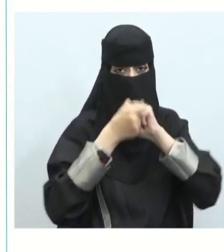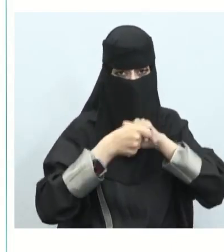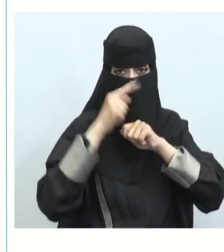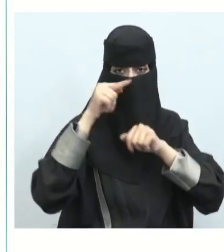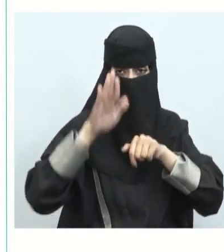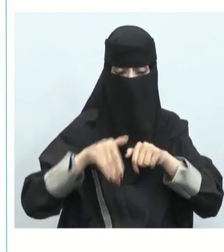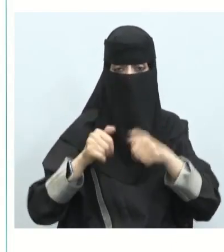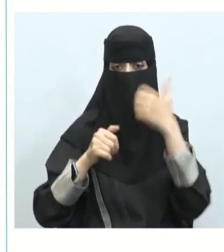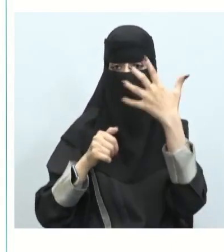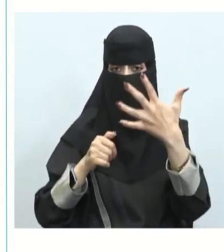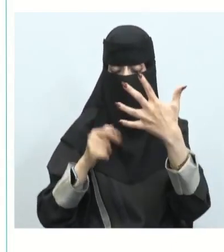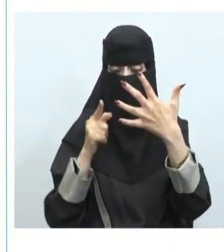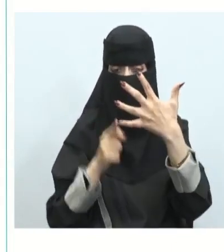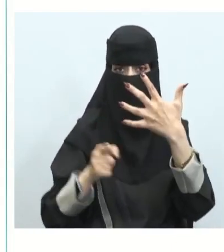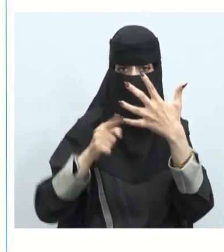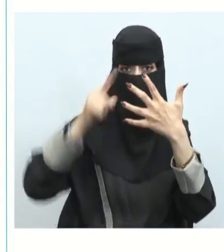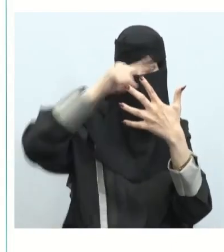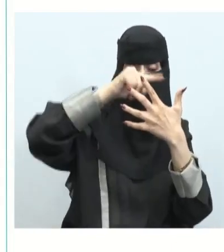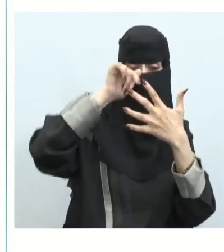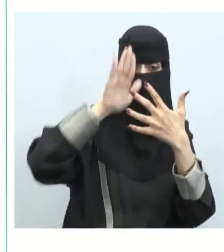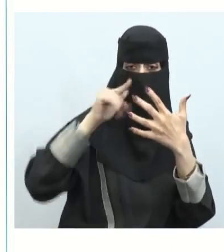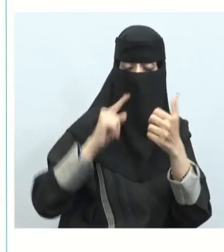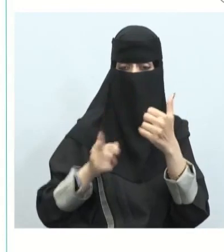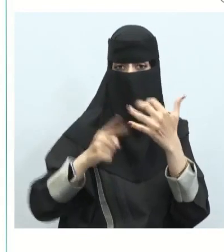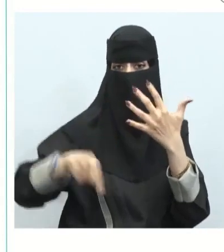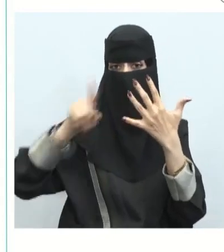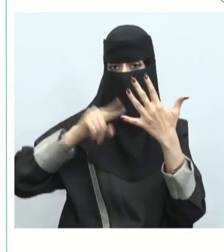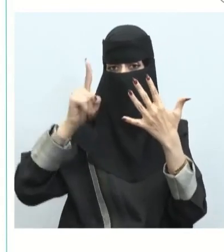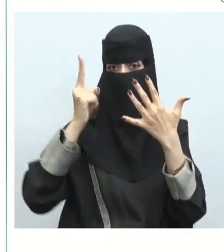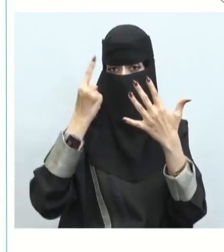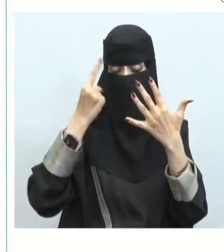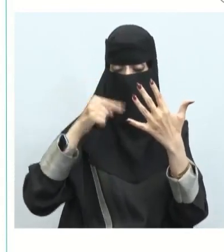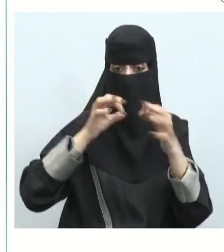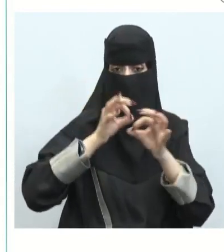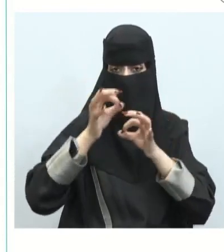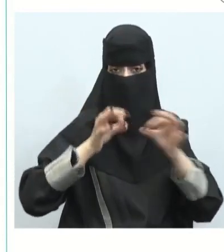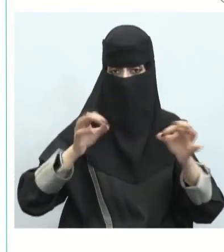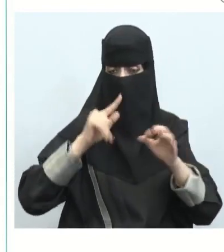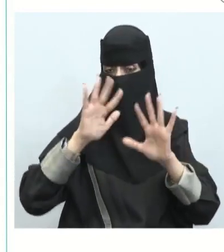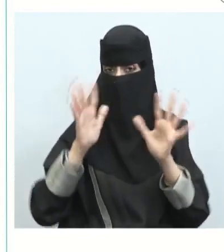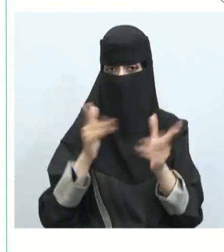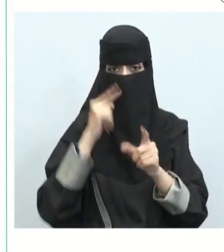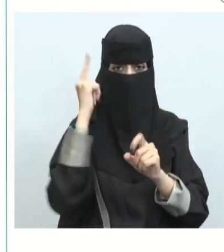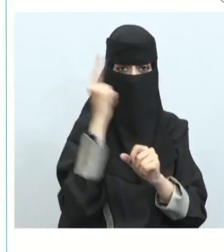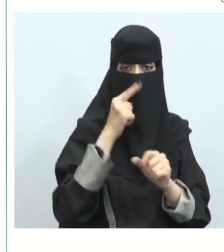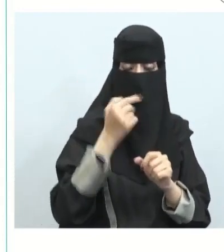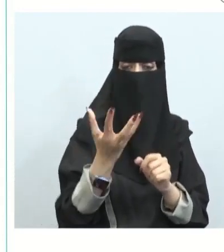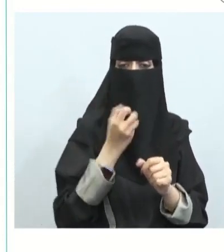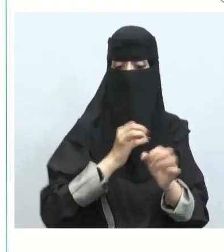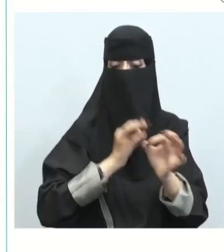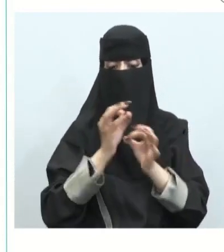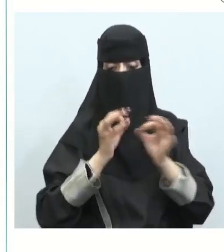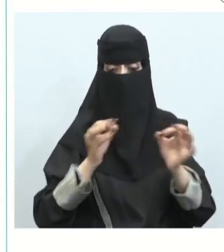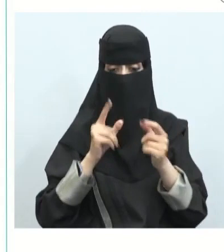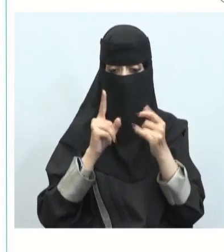خطوات الخطوه الاولى التخطيط كل امر نحتاج الى تخطيط وبالتاكيد